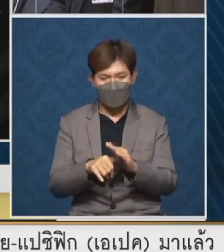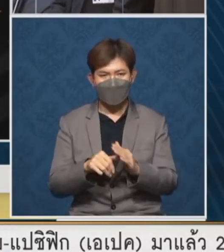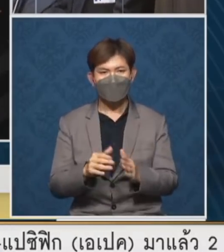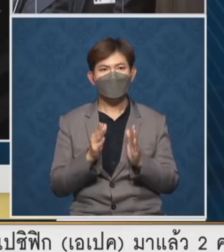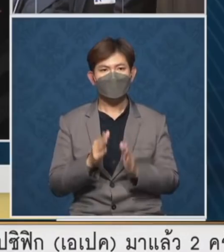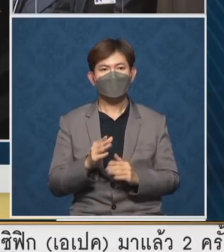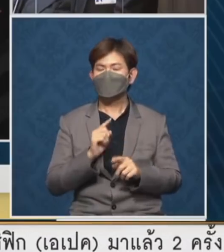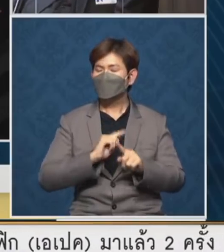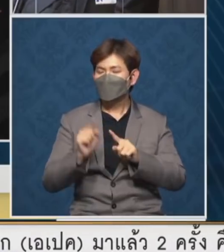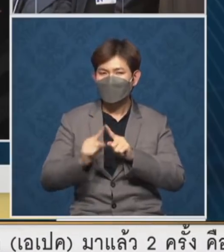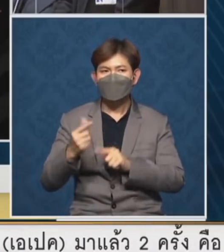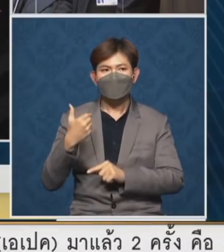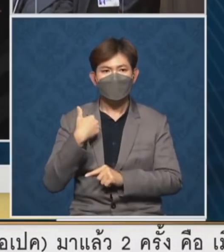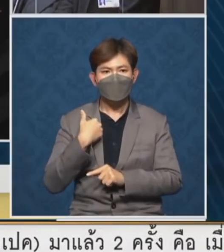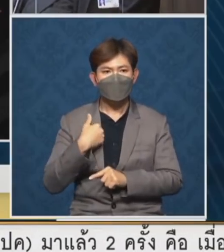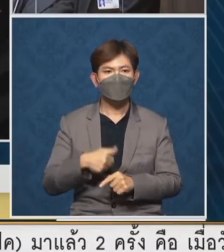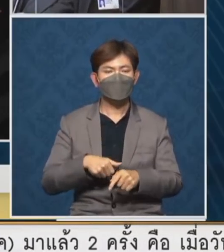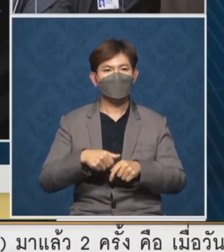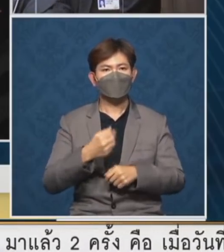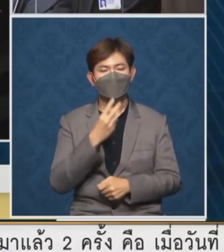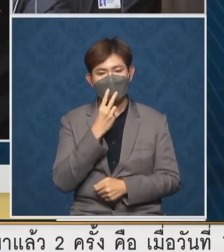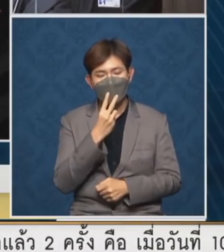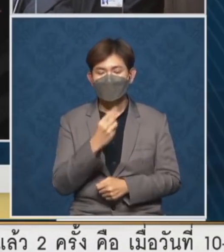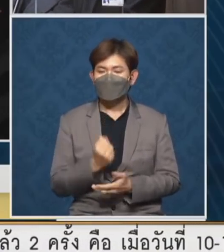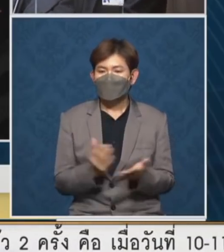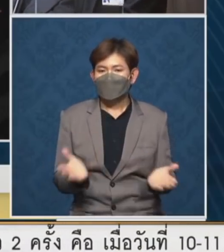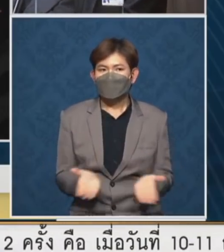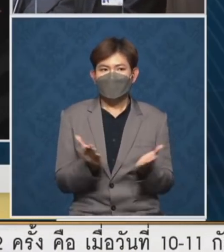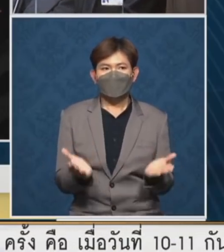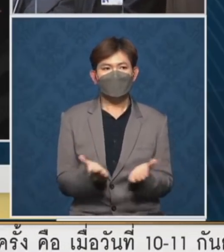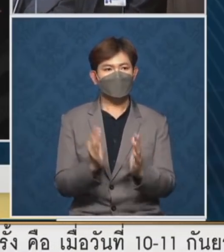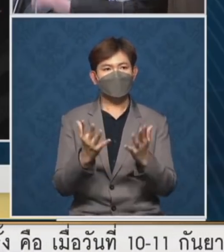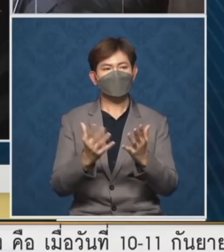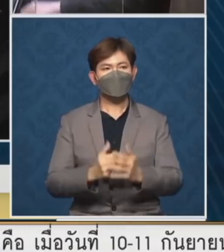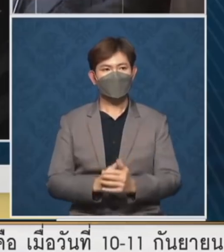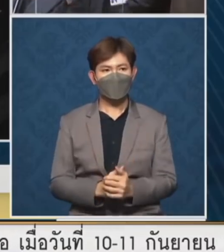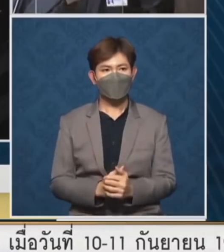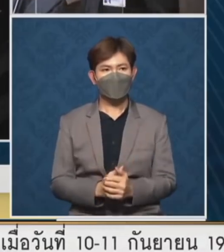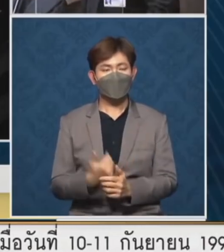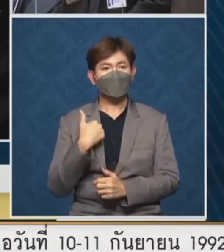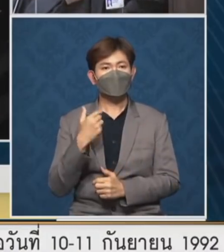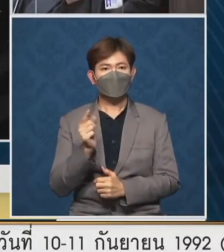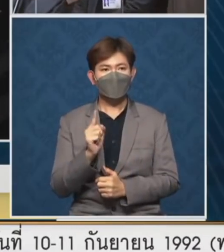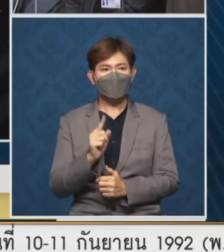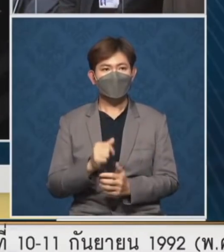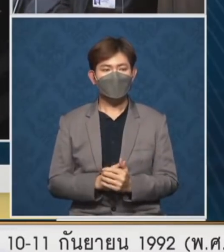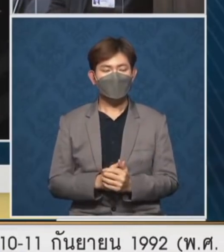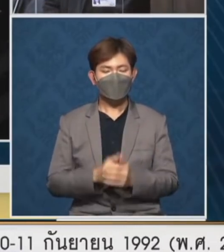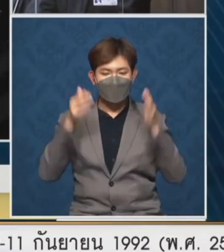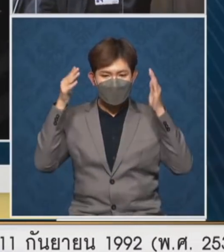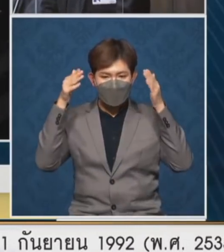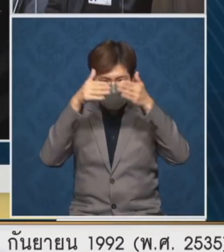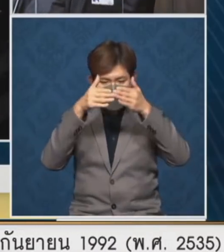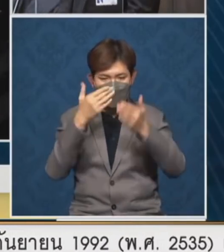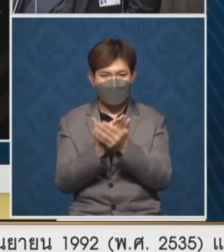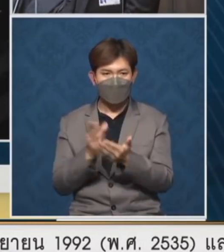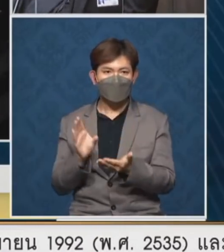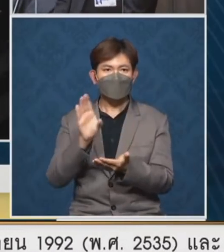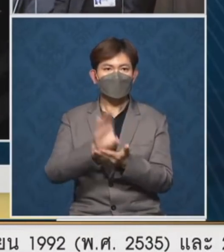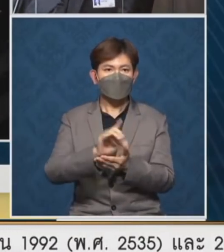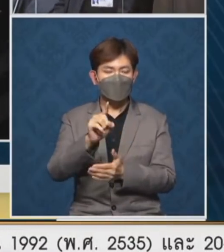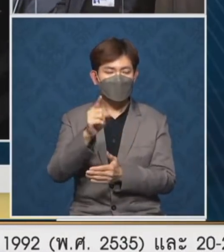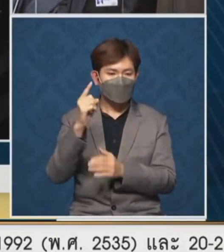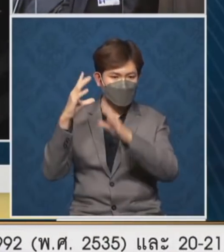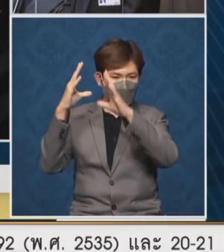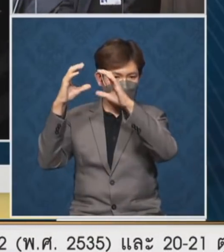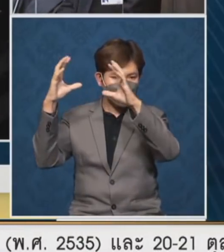รื่อยๆครับเราไม่มีทางได้เห็นการสนับสนุนแบบนี้ครับยังมีครับที่อินโดนีเซียมีการลงทุนด้าน Cloud Data